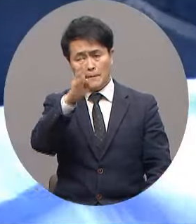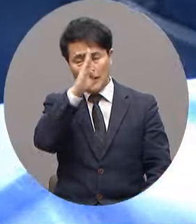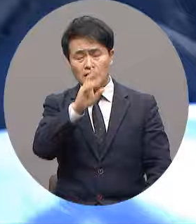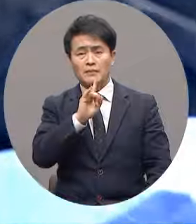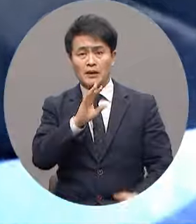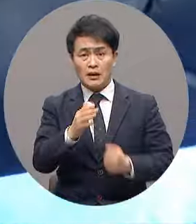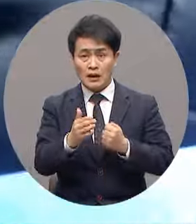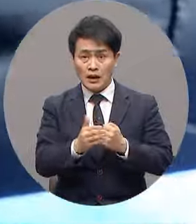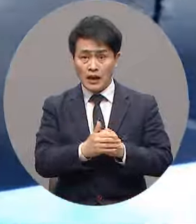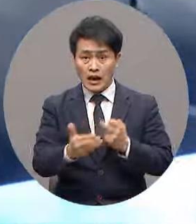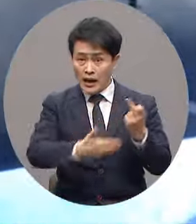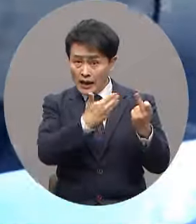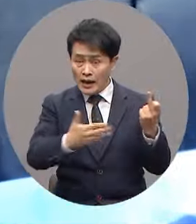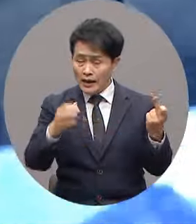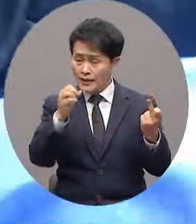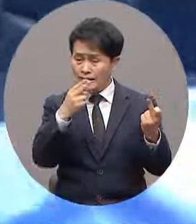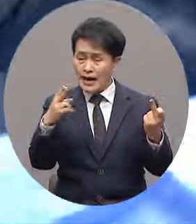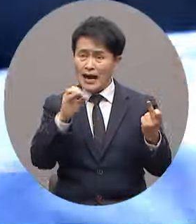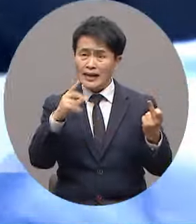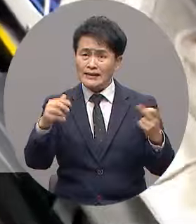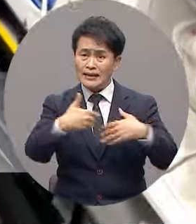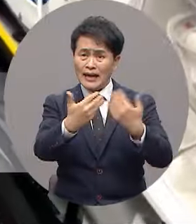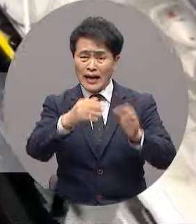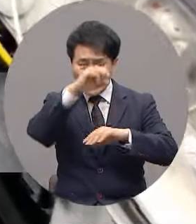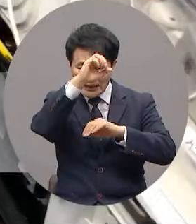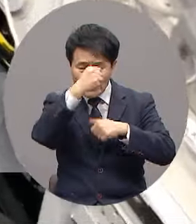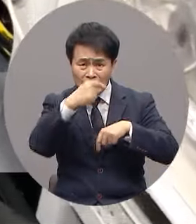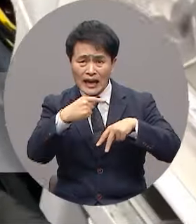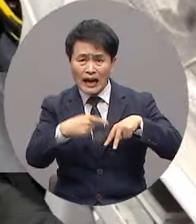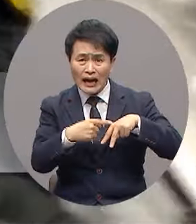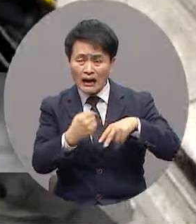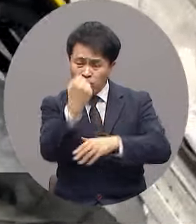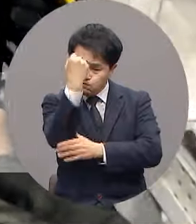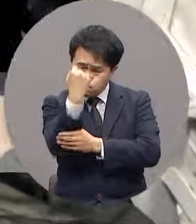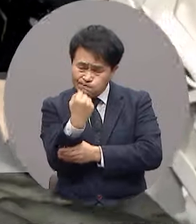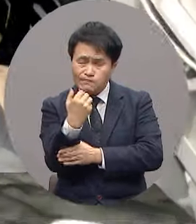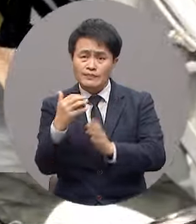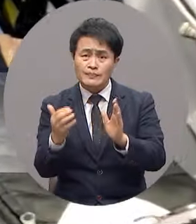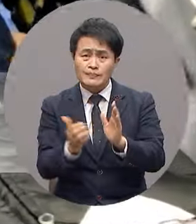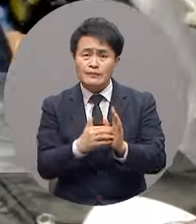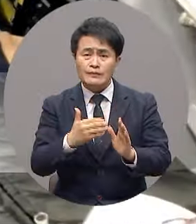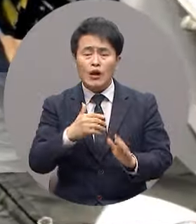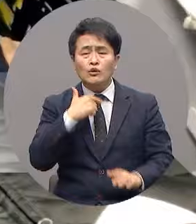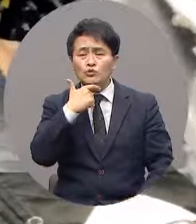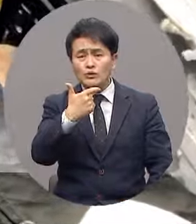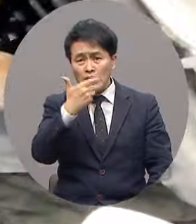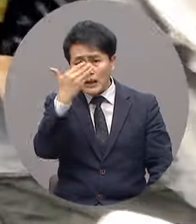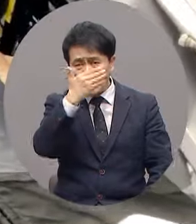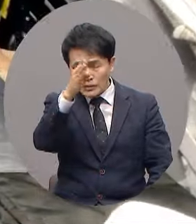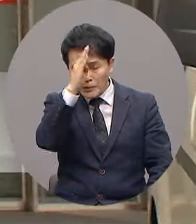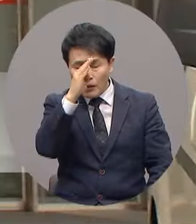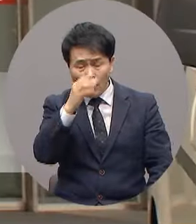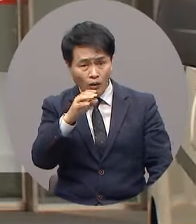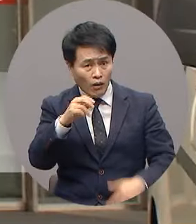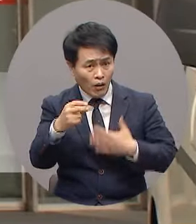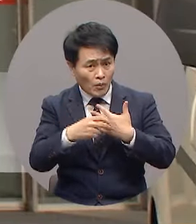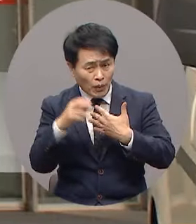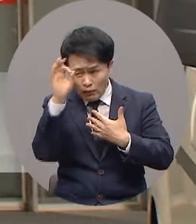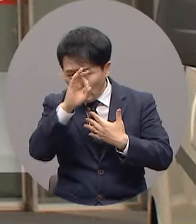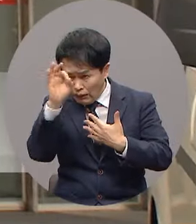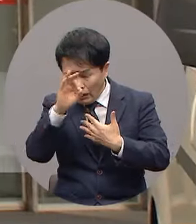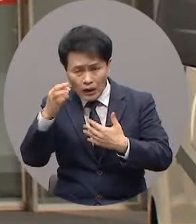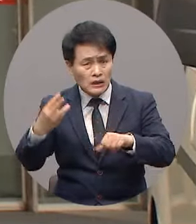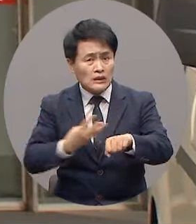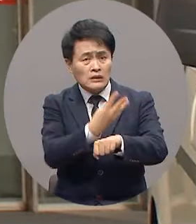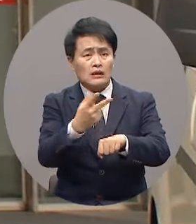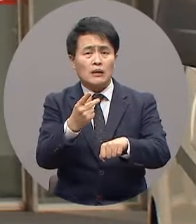강원도 양양에서는 다리에 괴사 증상이 나타난 60대 당뇨 환자가 병원을 찾지 못해 3시간 반 동안 응급실 뺑뺑이를